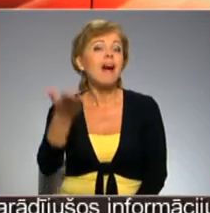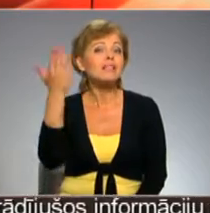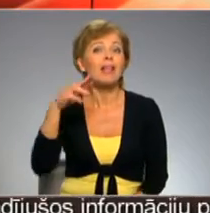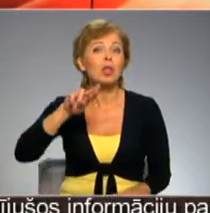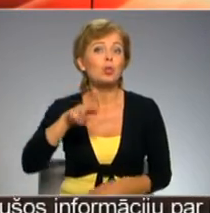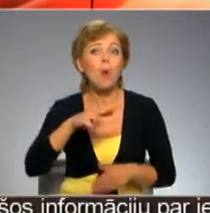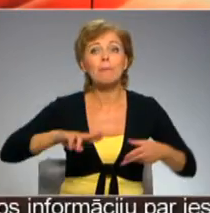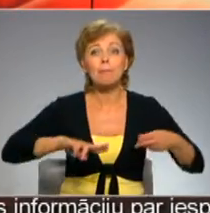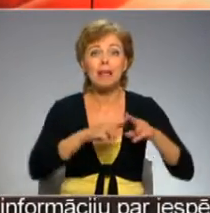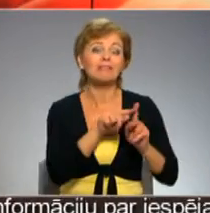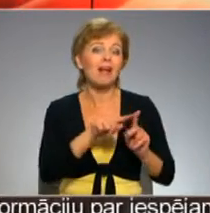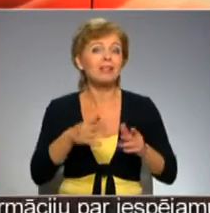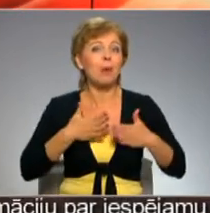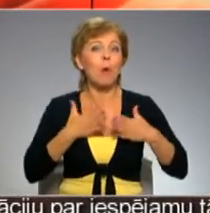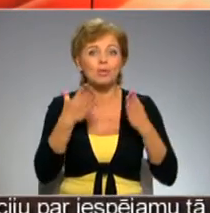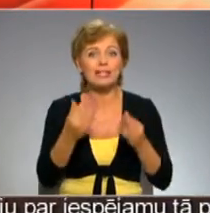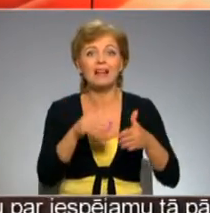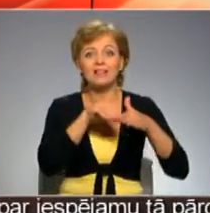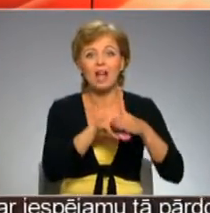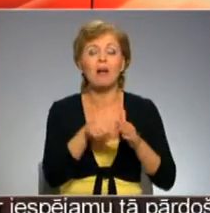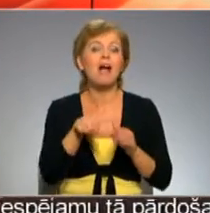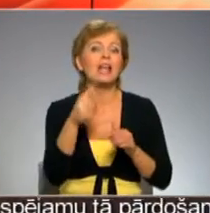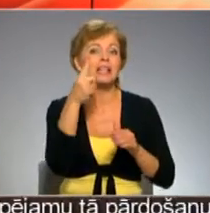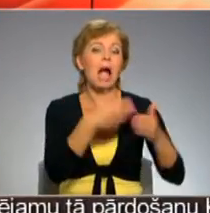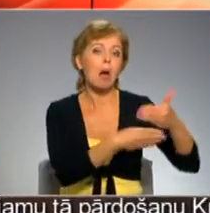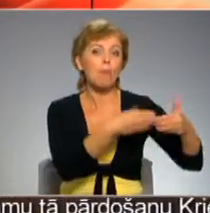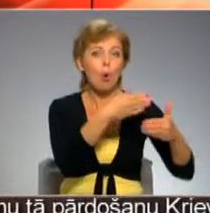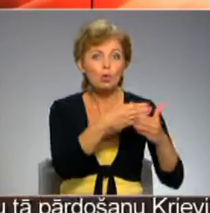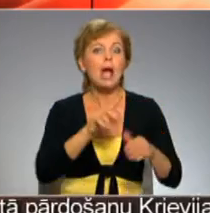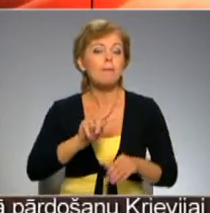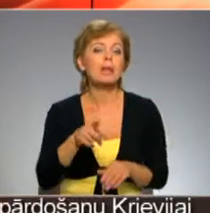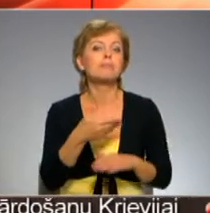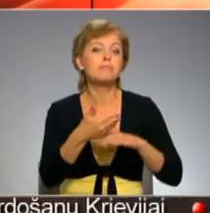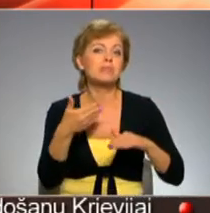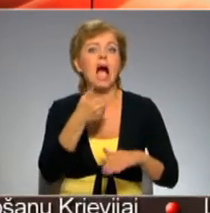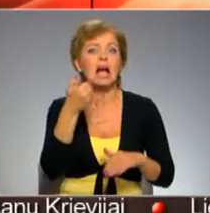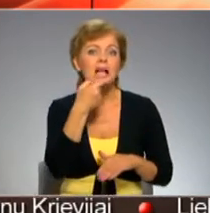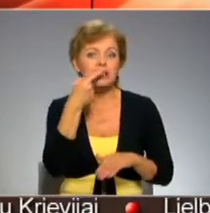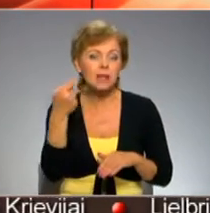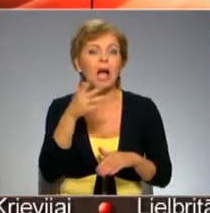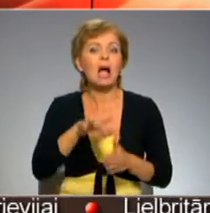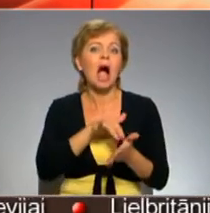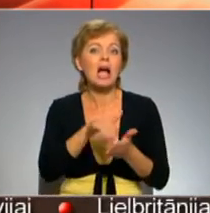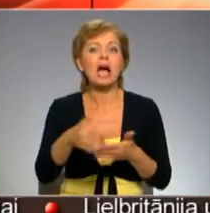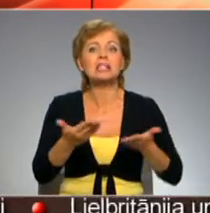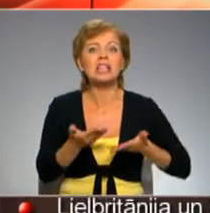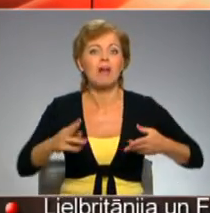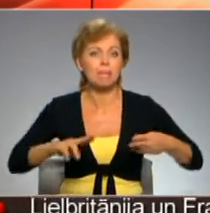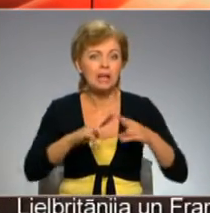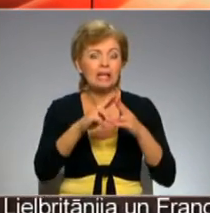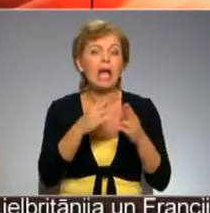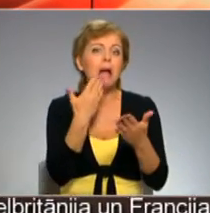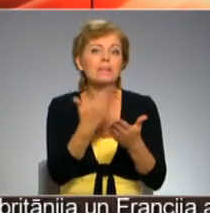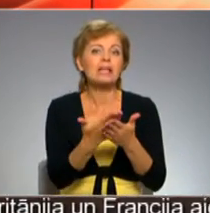No senās Dobeles pils līdz mūsdienām saglabājušies vien tās mūri, taču kā pirms gadsimtiem ritēja dzīve pilī, piedāvājis